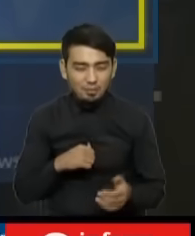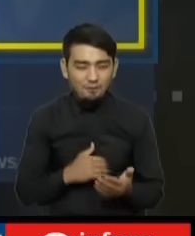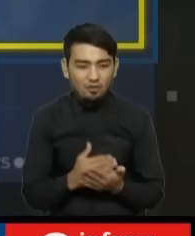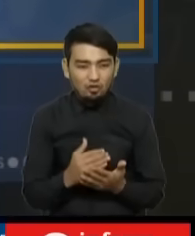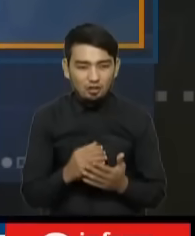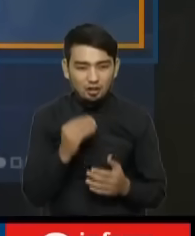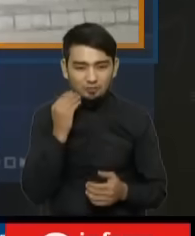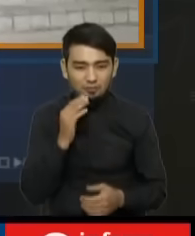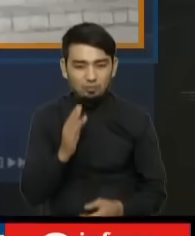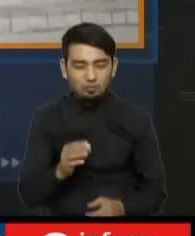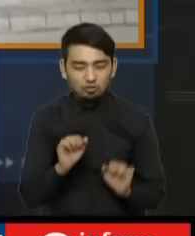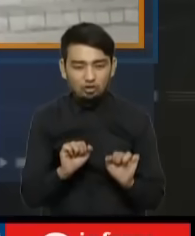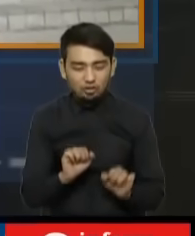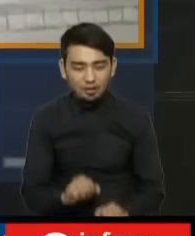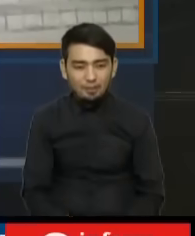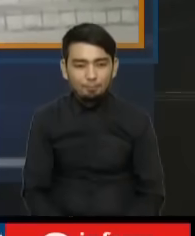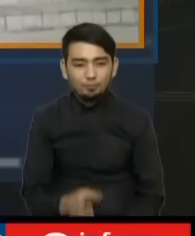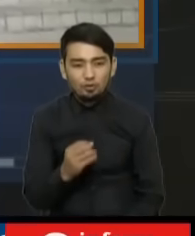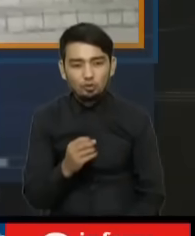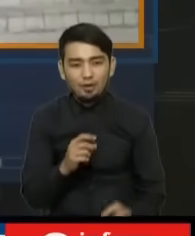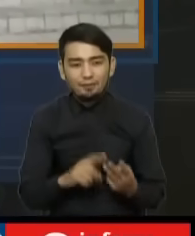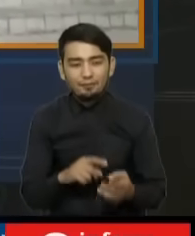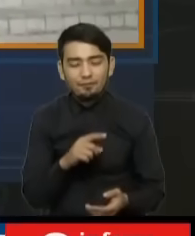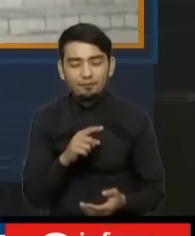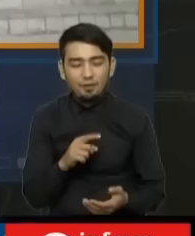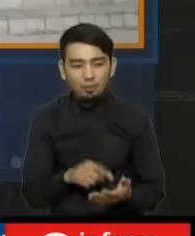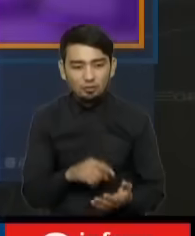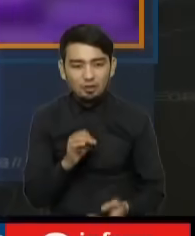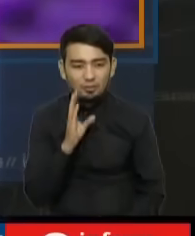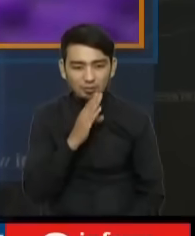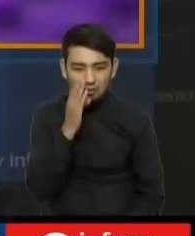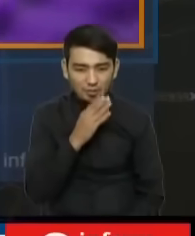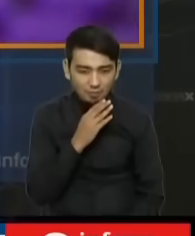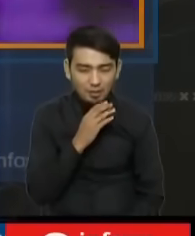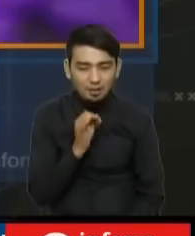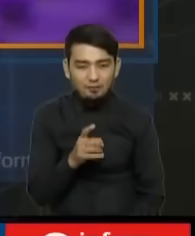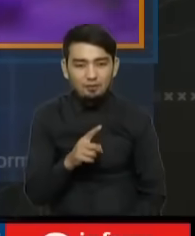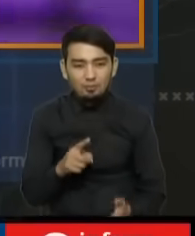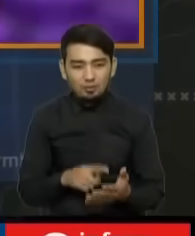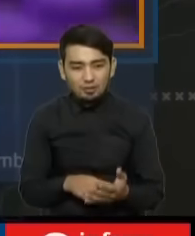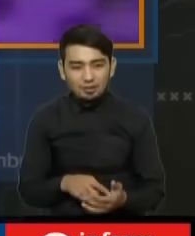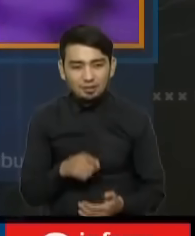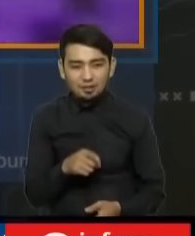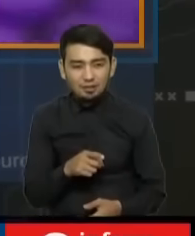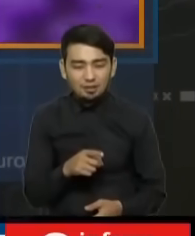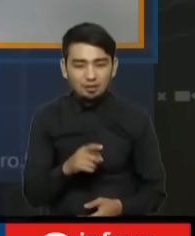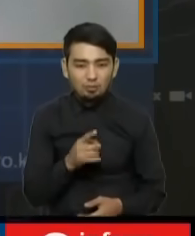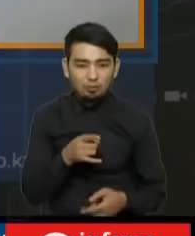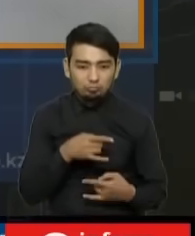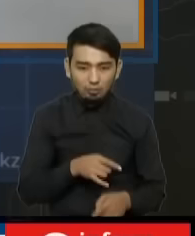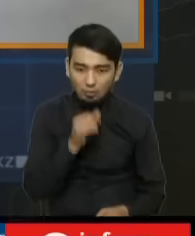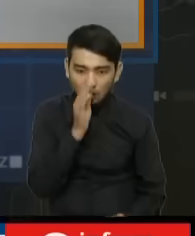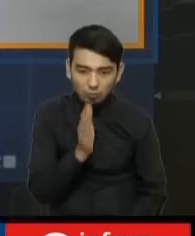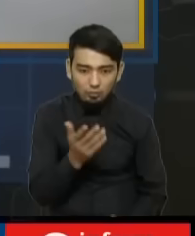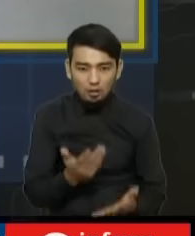екен. Енді тағы да бір сұрақ ата-аналар қоятын бізге, ол бедеулікке алып келе ма, немесе